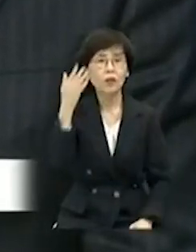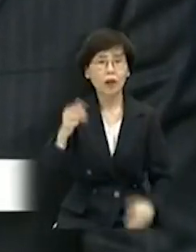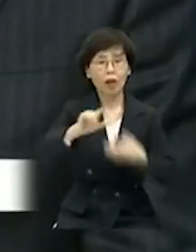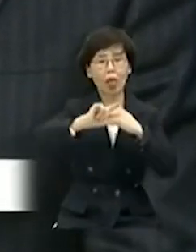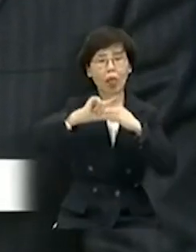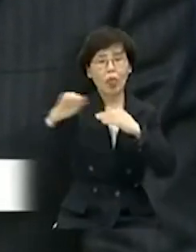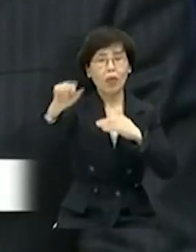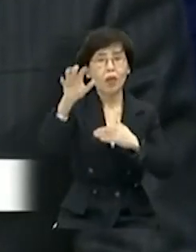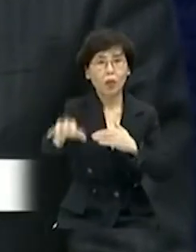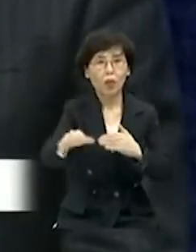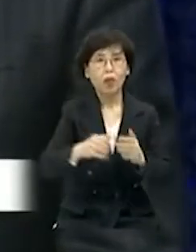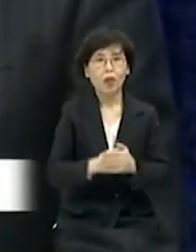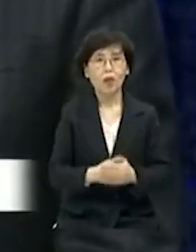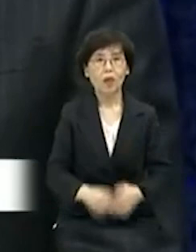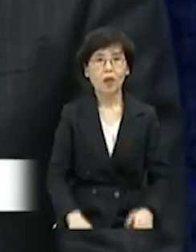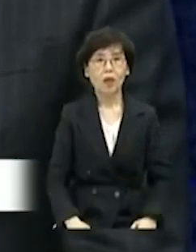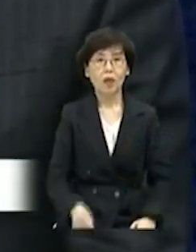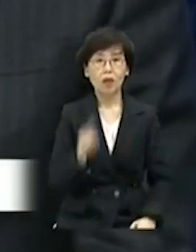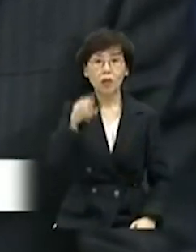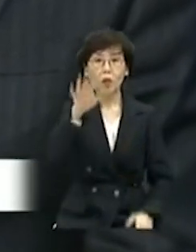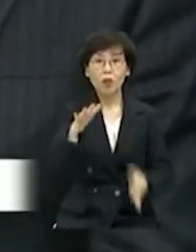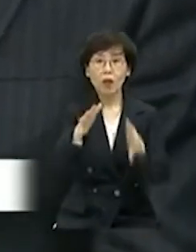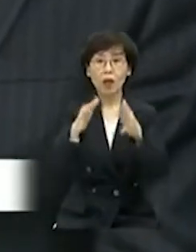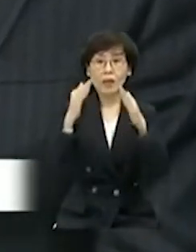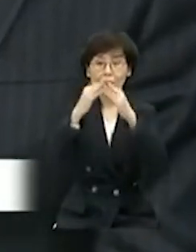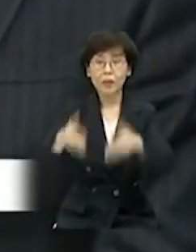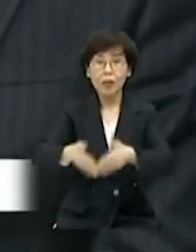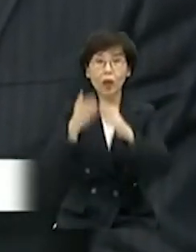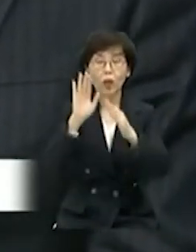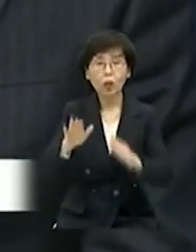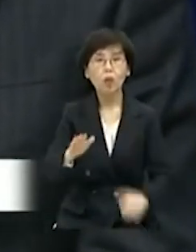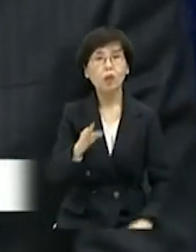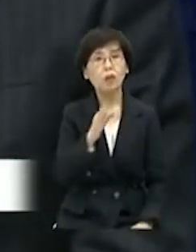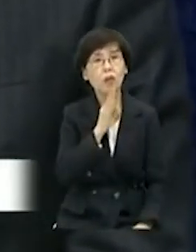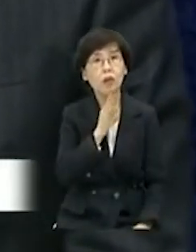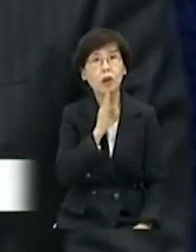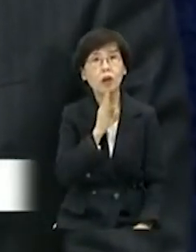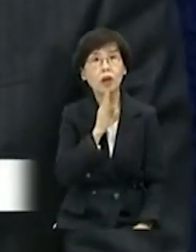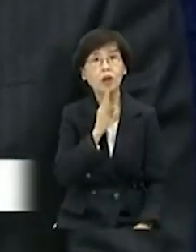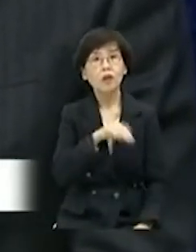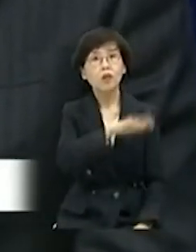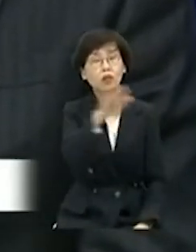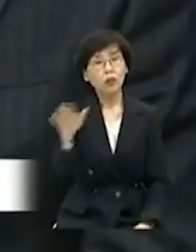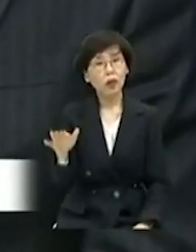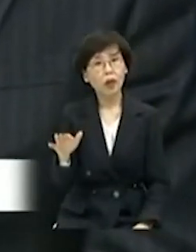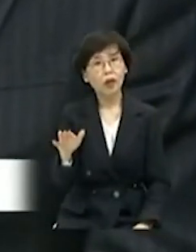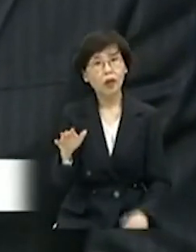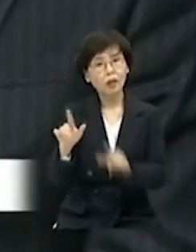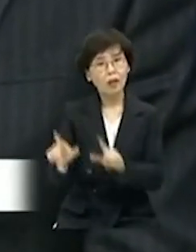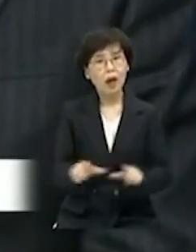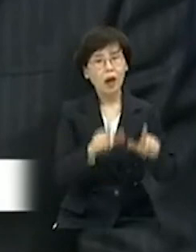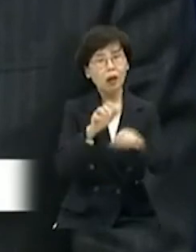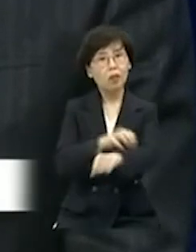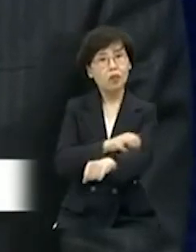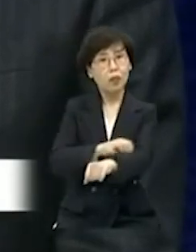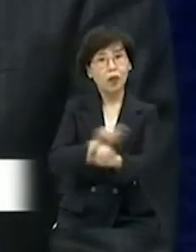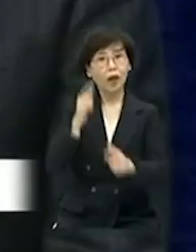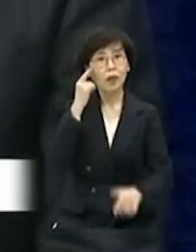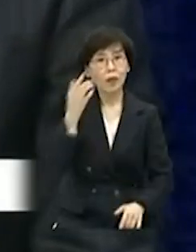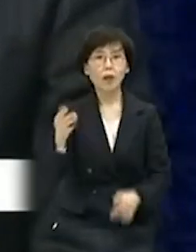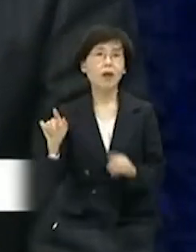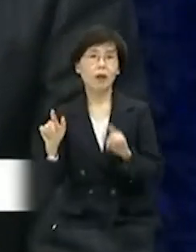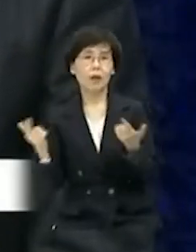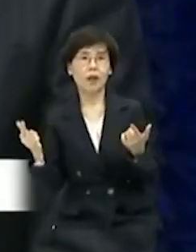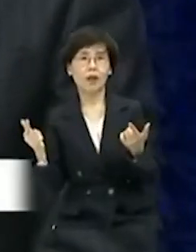외진 곳. 결국은 거기에 않습니다. 집을 지어도 실질적으로 우리가 사용하기 불편한 곳 아니겠습니까?